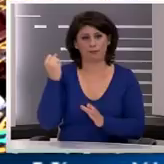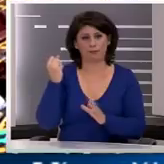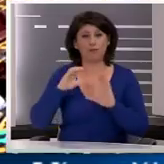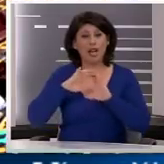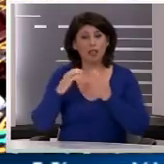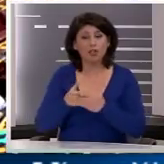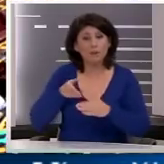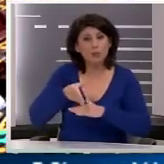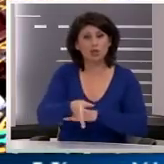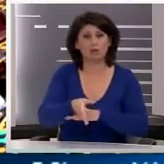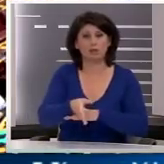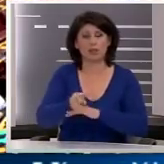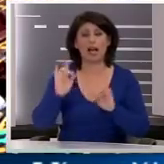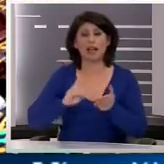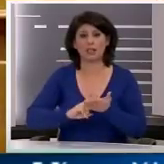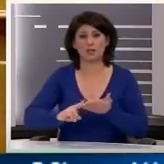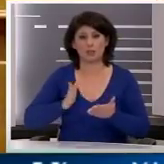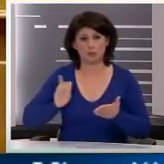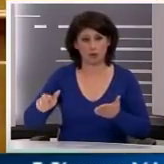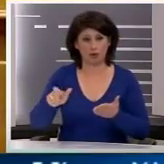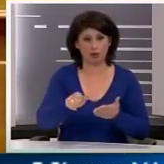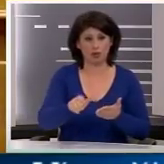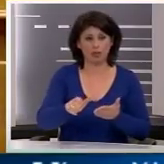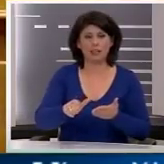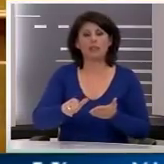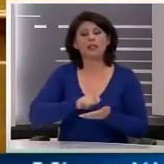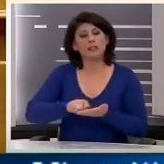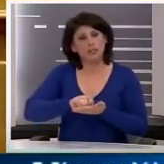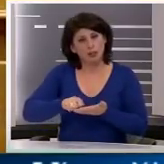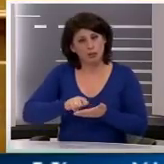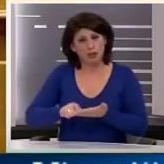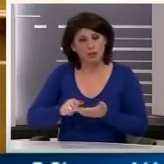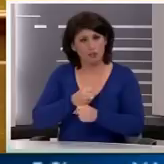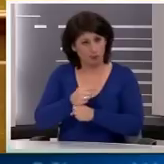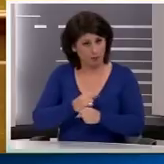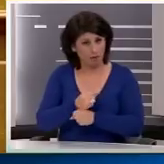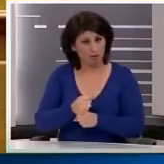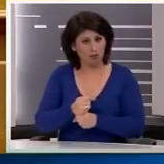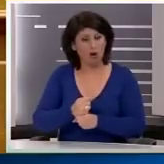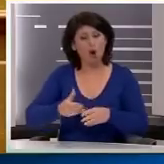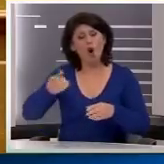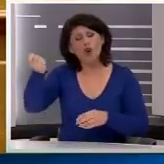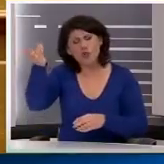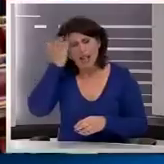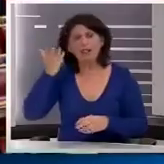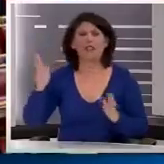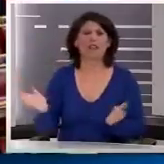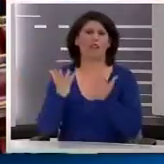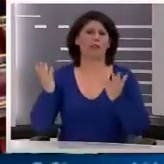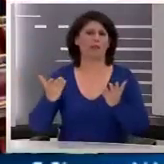καθολική πρόσβαση των ανασφάλιστων πολιτών στη συνταγογράφηση φαρμάκων, όσο ακριβά κι αν είναι.